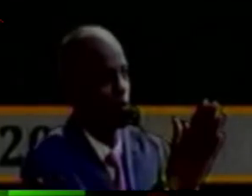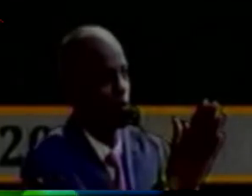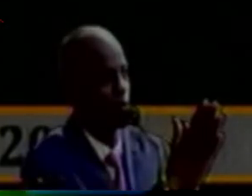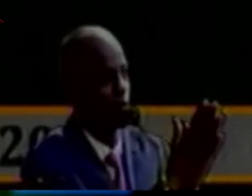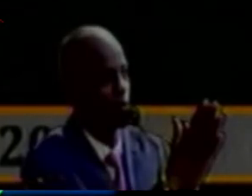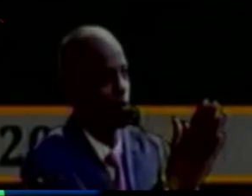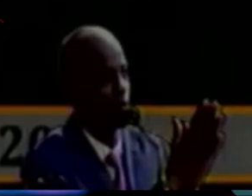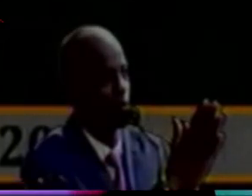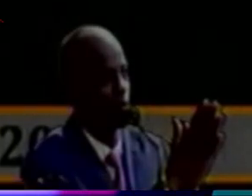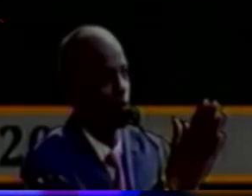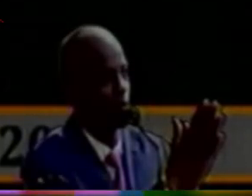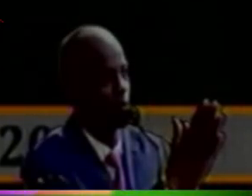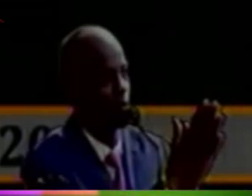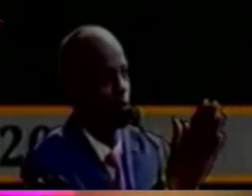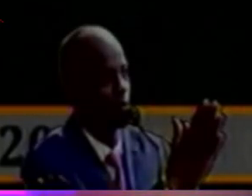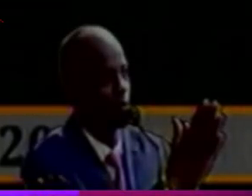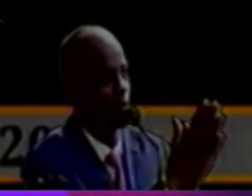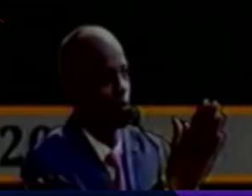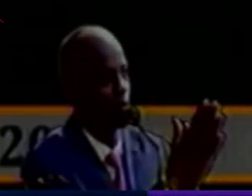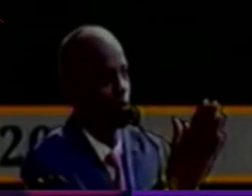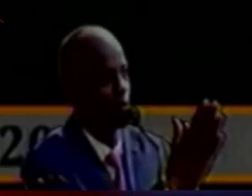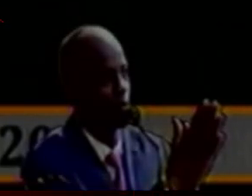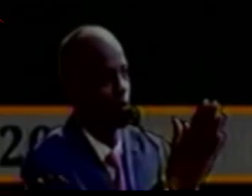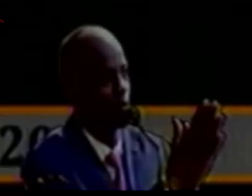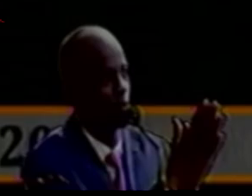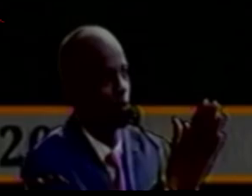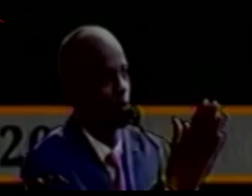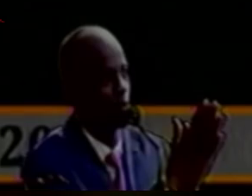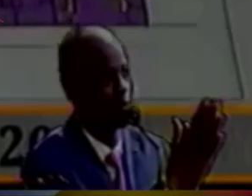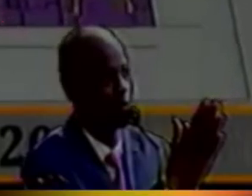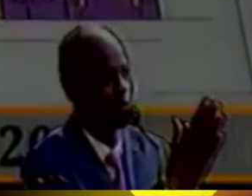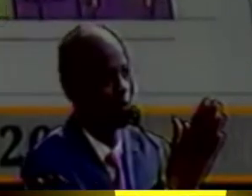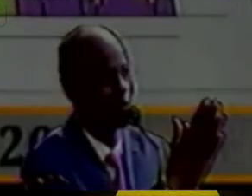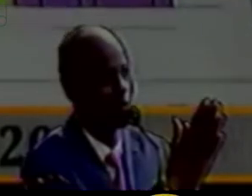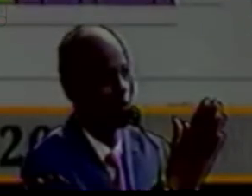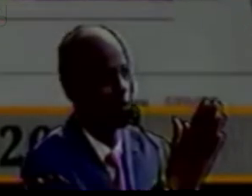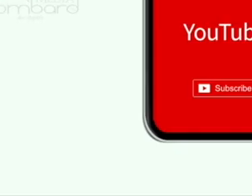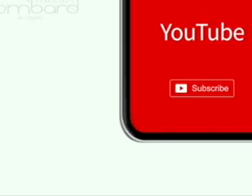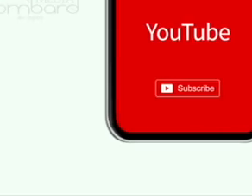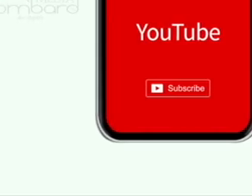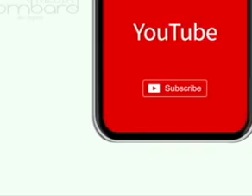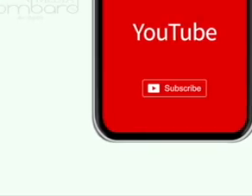agréable journée tout le monde, une agréable soirée si c'est matin, bon matinée.